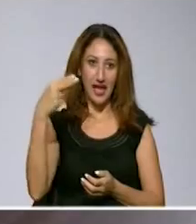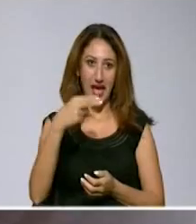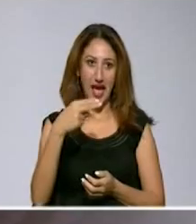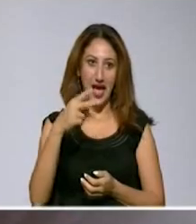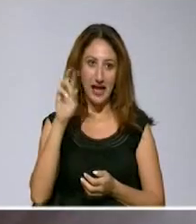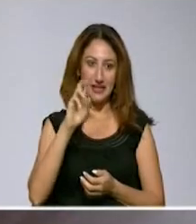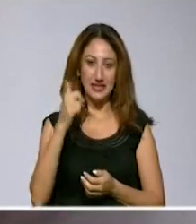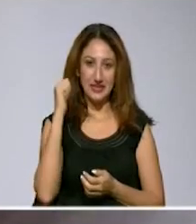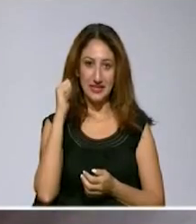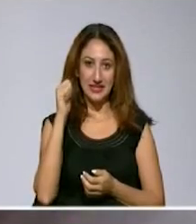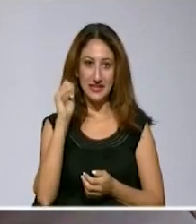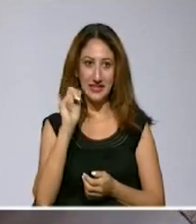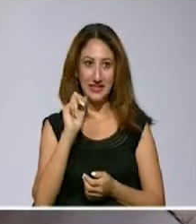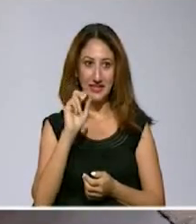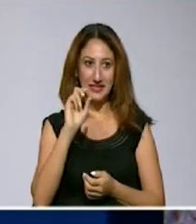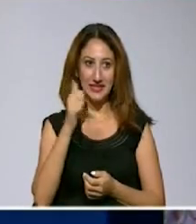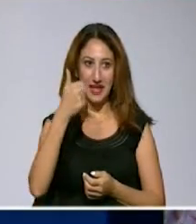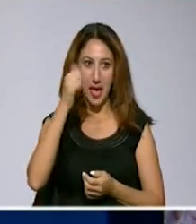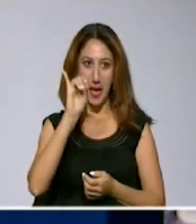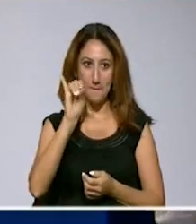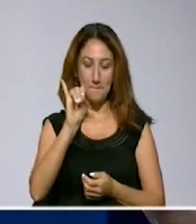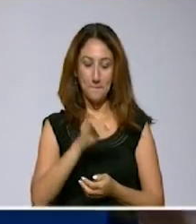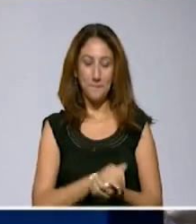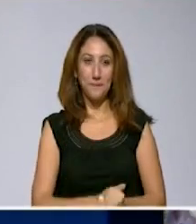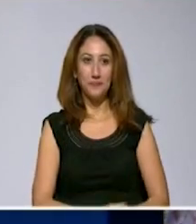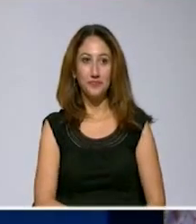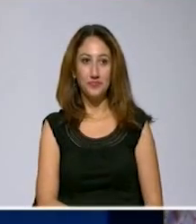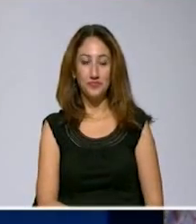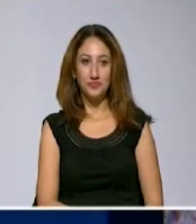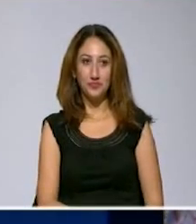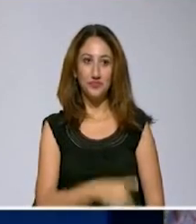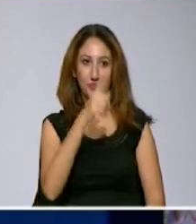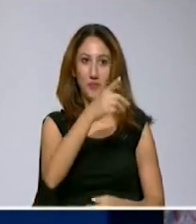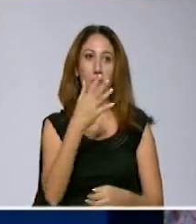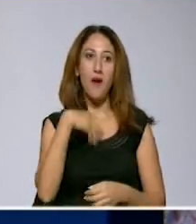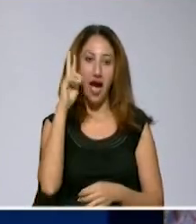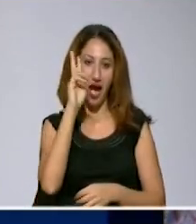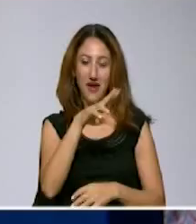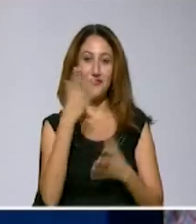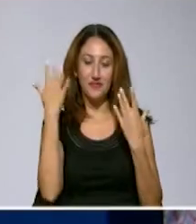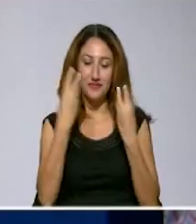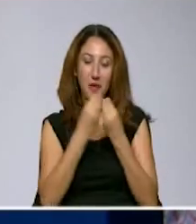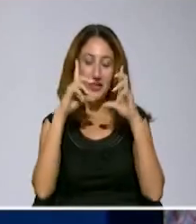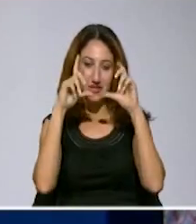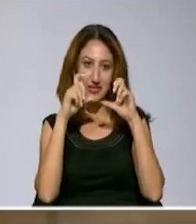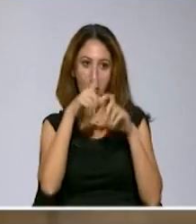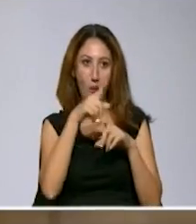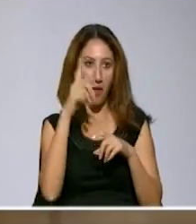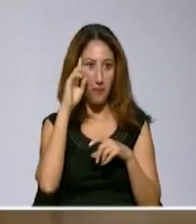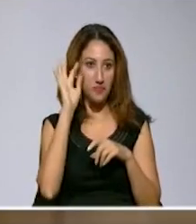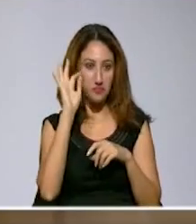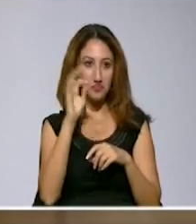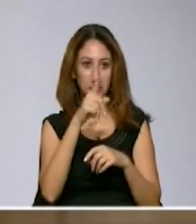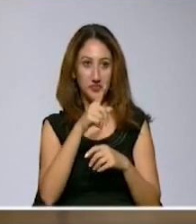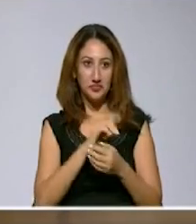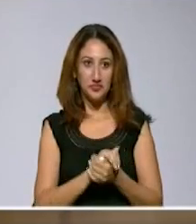ايه ده بجد؟ انا شفته معاك في البرنامج قبل كده وقابلته مره اتصورت معاه. ازيك يا عزام؟ ازيك؟ الحمد لله. انا عزام، انا برحب بيك جدا.